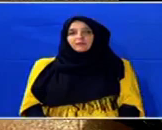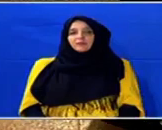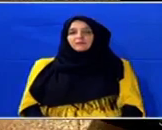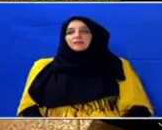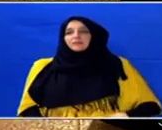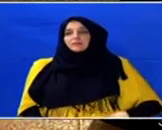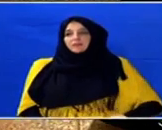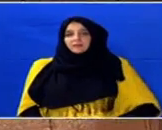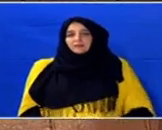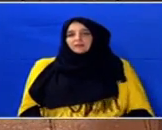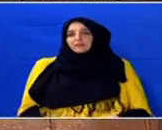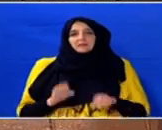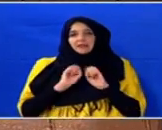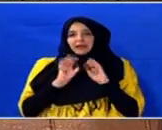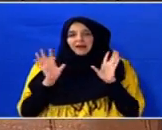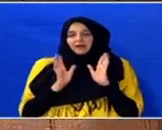واضح شيخنا؟